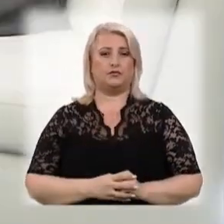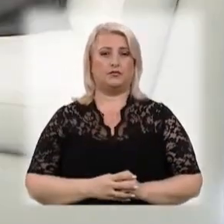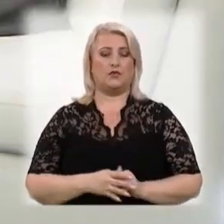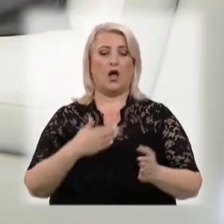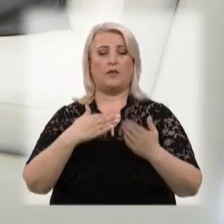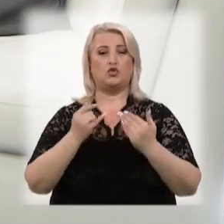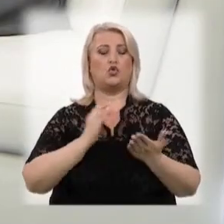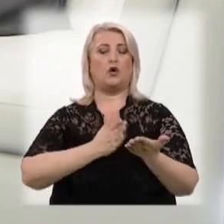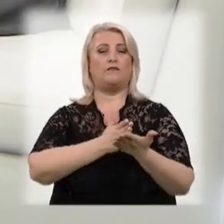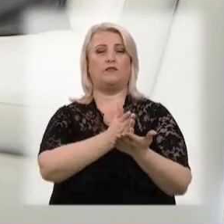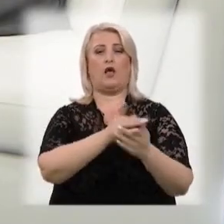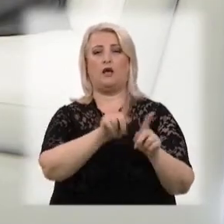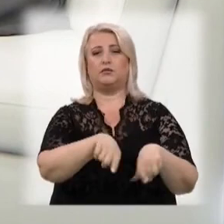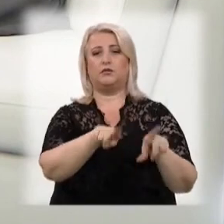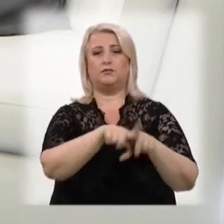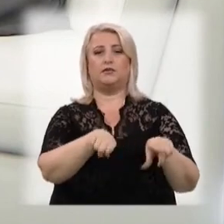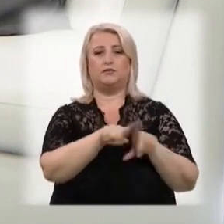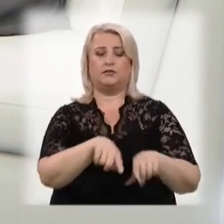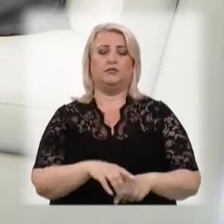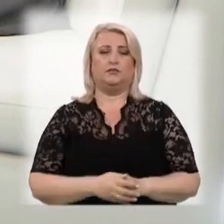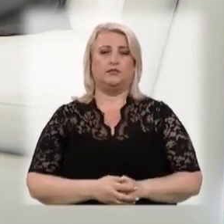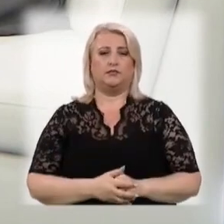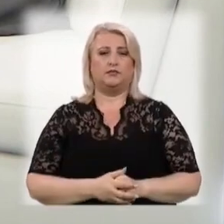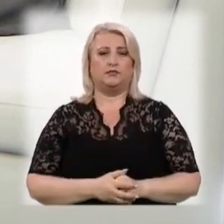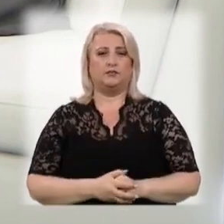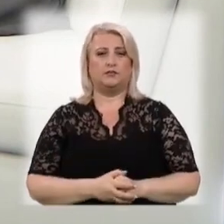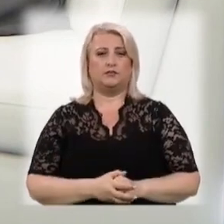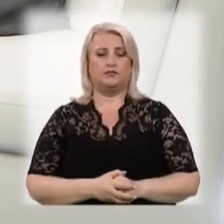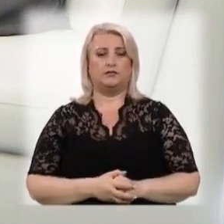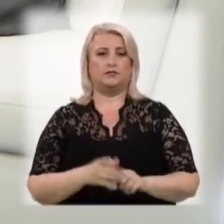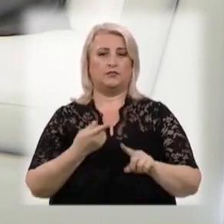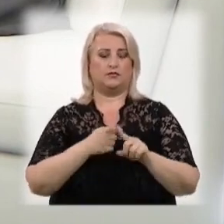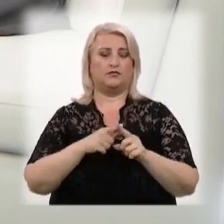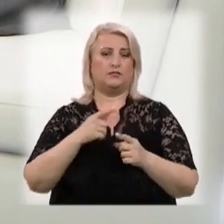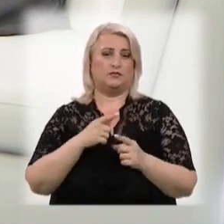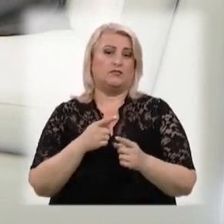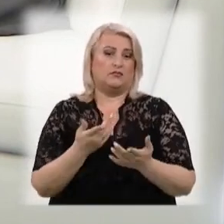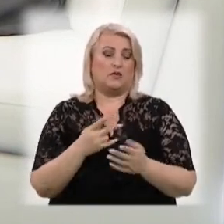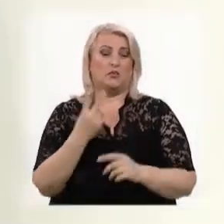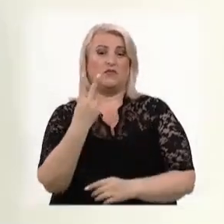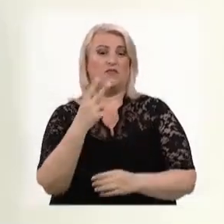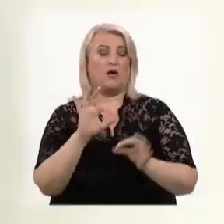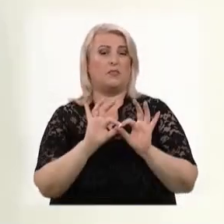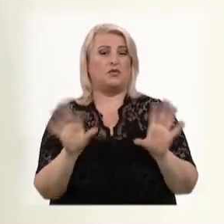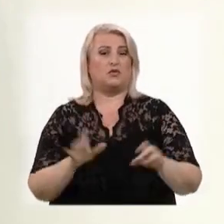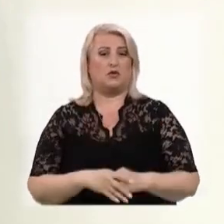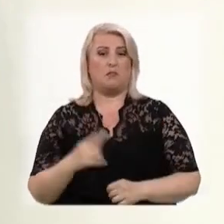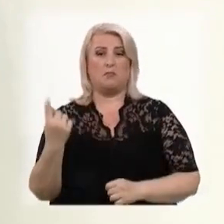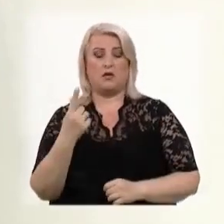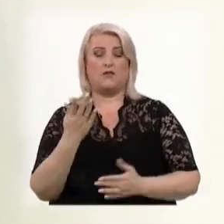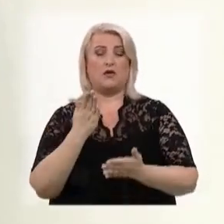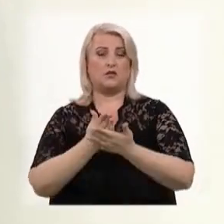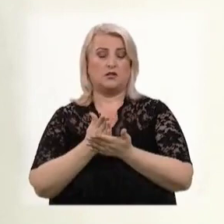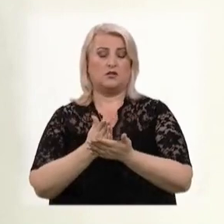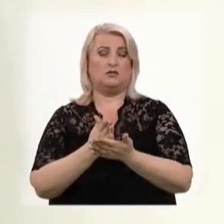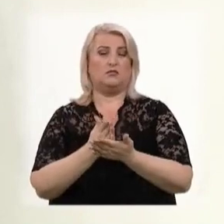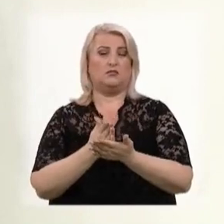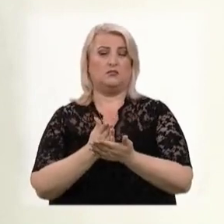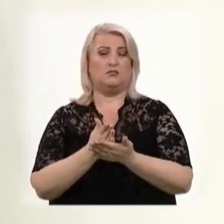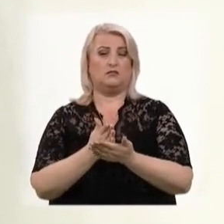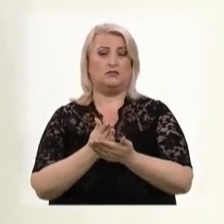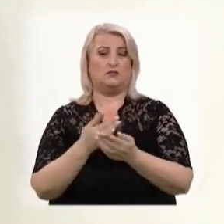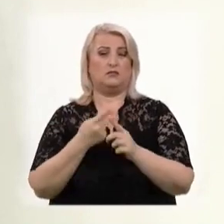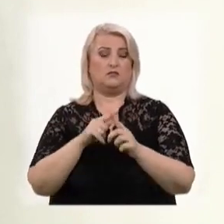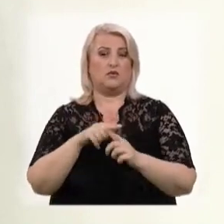mai multe gând la gând deci convergente pe tot clasa instrumentele că aici două motive primul există canale prin care mie îmi